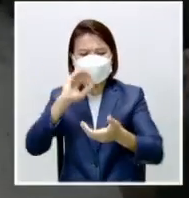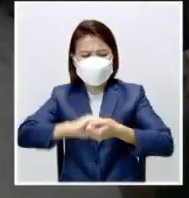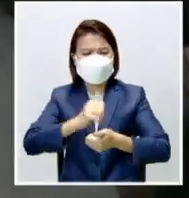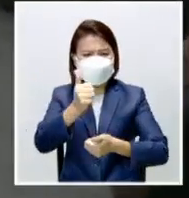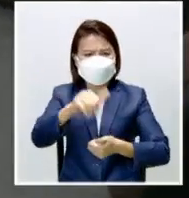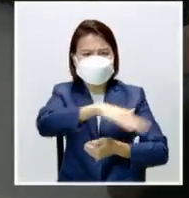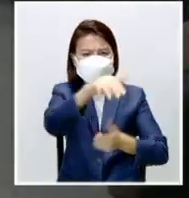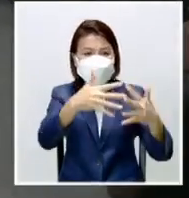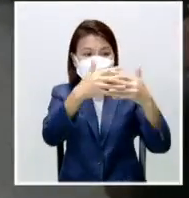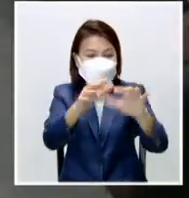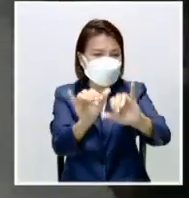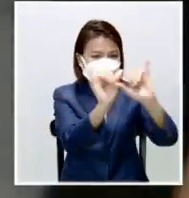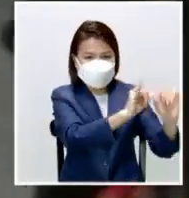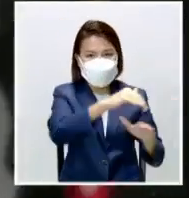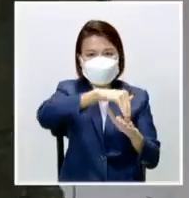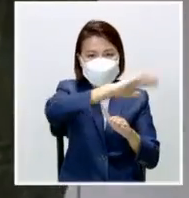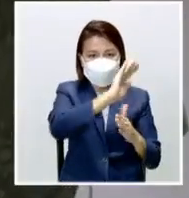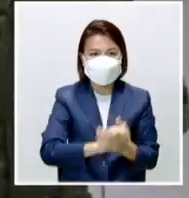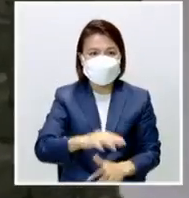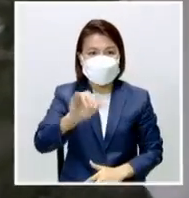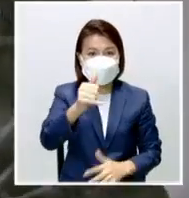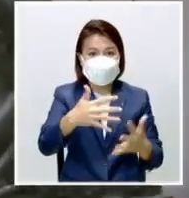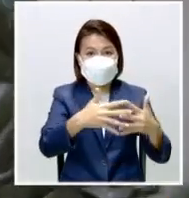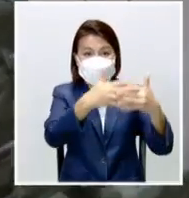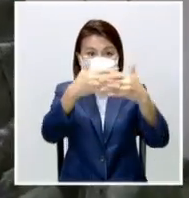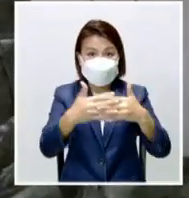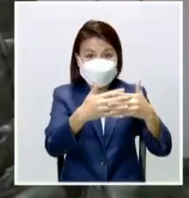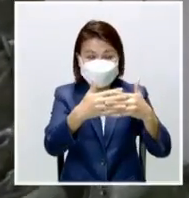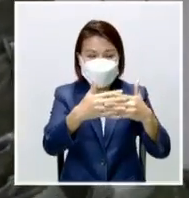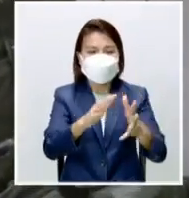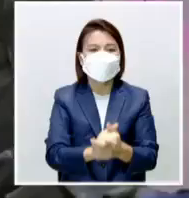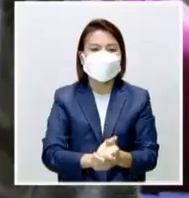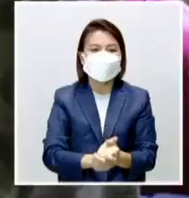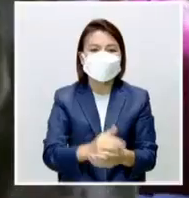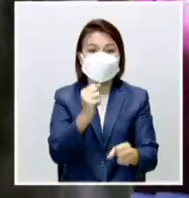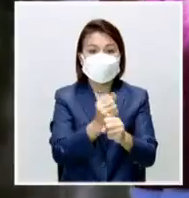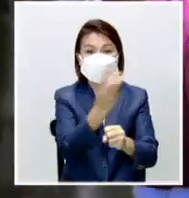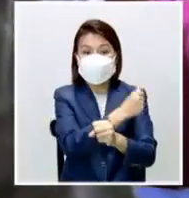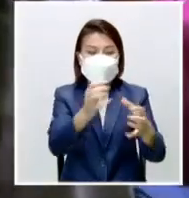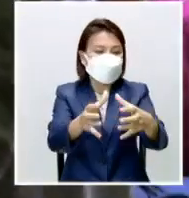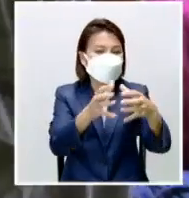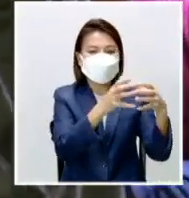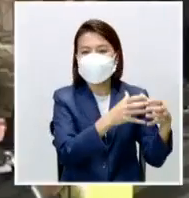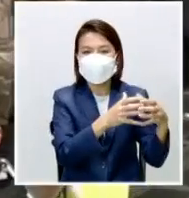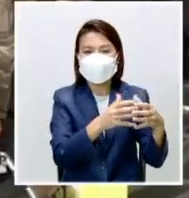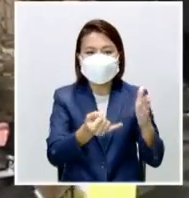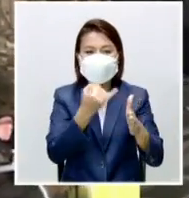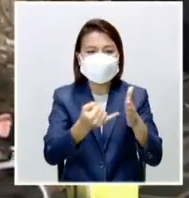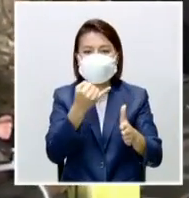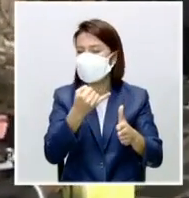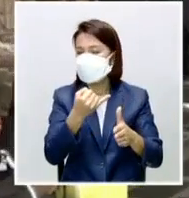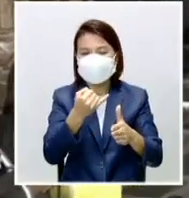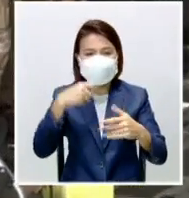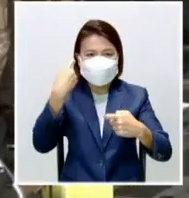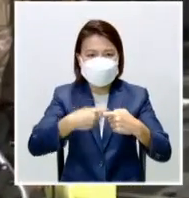ไรก็ตามไบเดนระบุว่าเป็นไปไม่ได้ที่สหรัฐจะถอนทหารออกจากอัฟกานิสถานได้โดยปราศจากความวุ่นวายเกิดขึ้นค่ะขณะนี้มีช